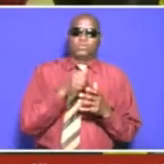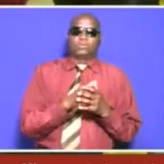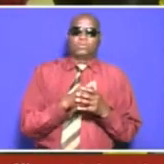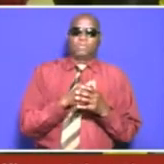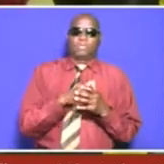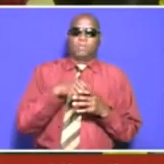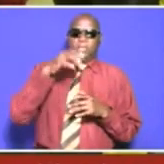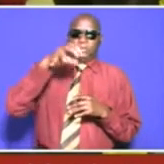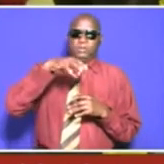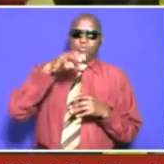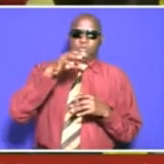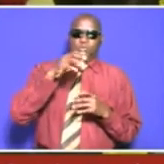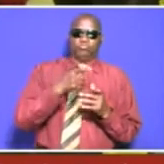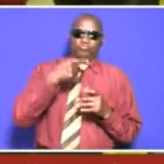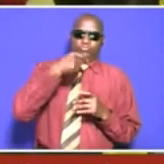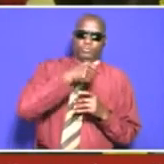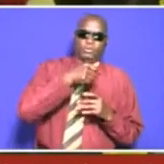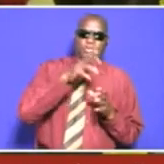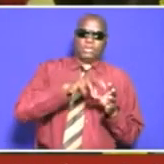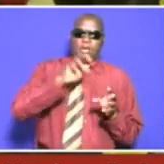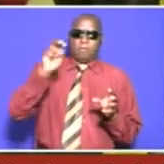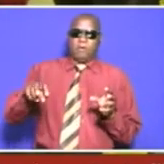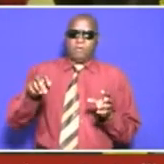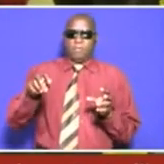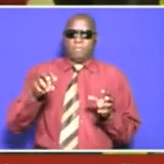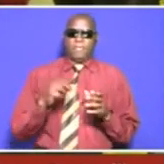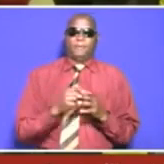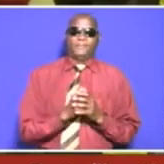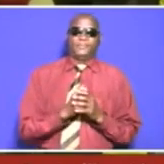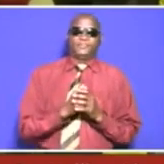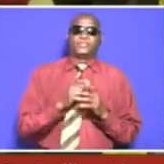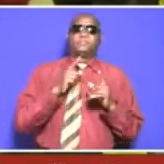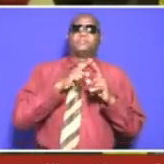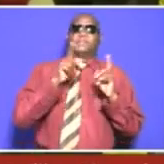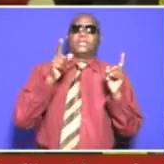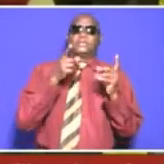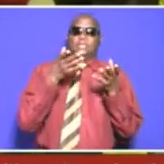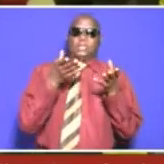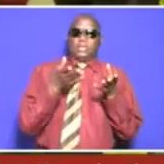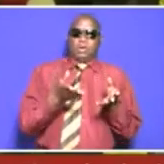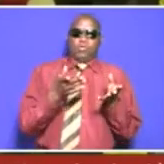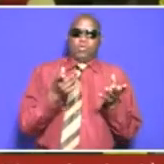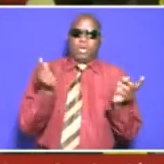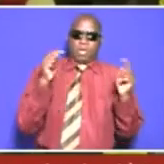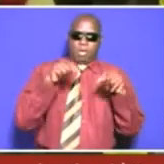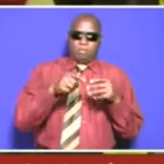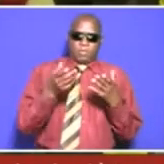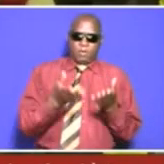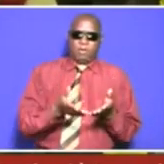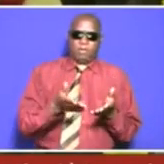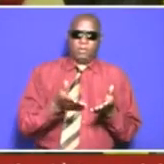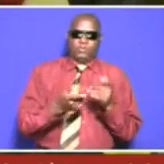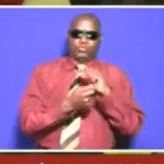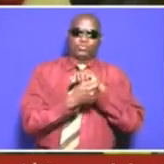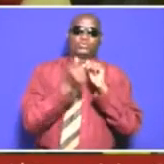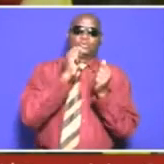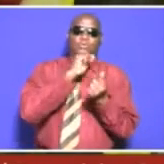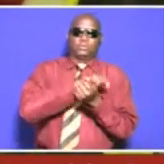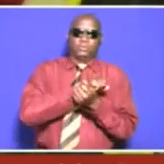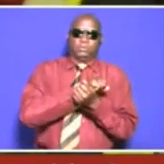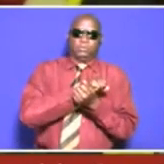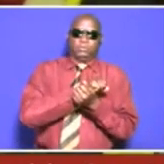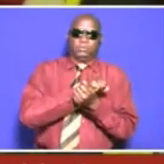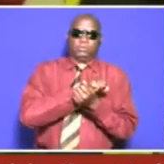pale, unalipa ushuru, alafu unahama. Lakini tumekuja hapa kubadilisha, to have a paradigm